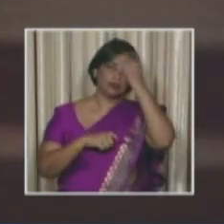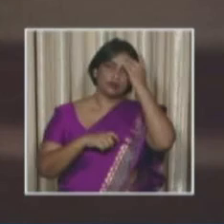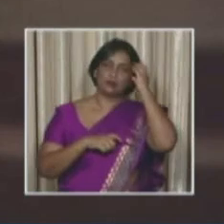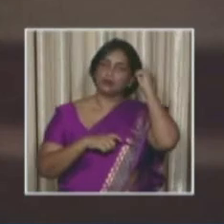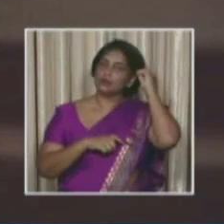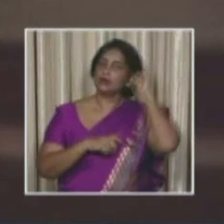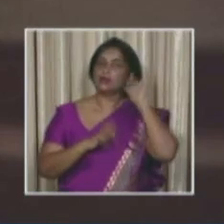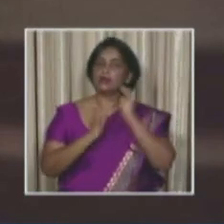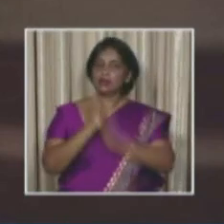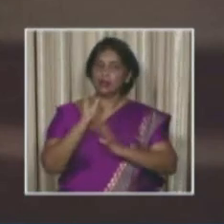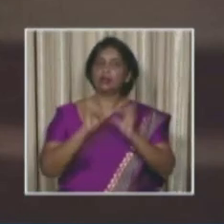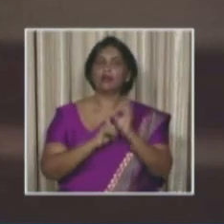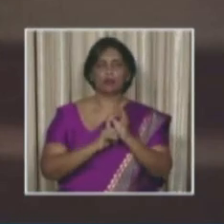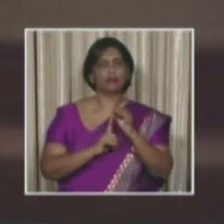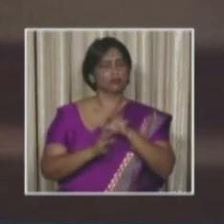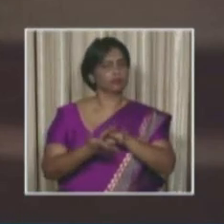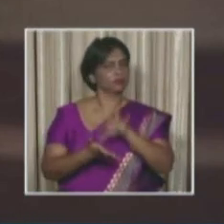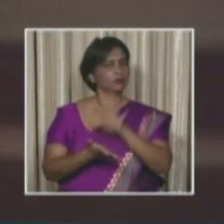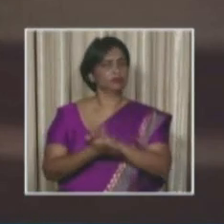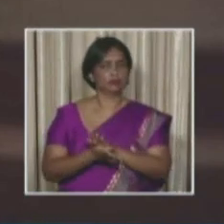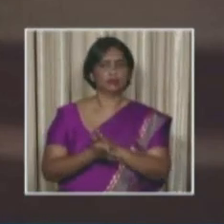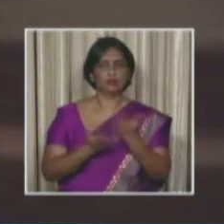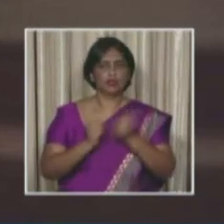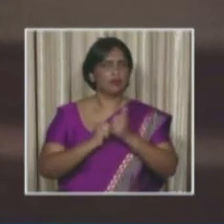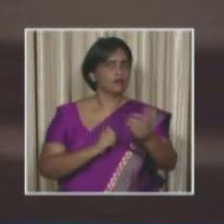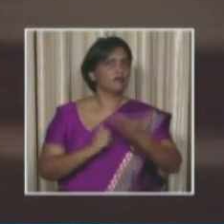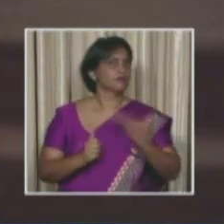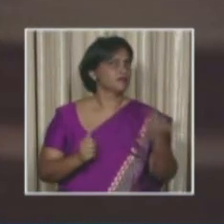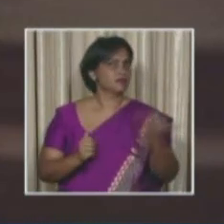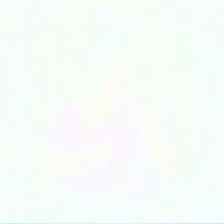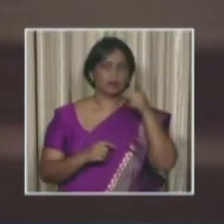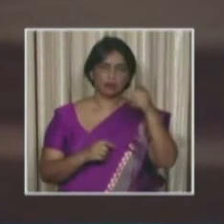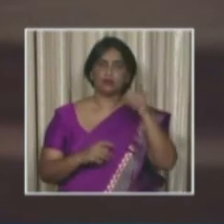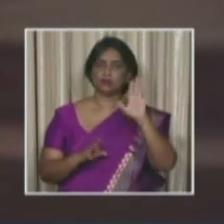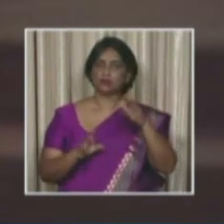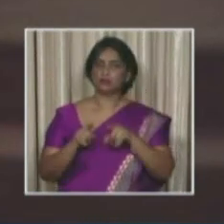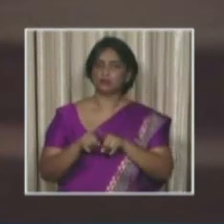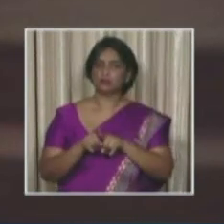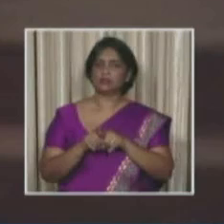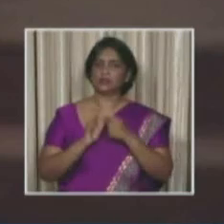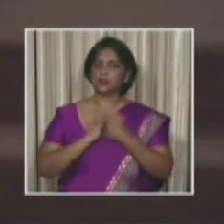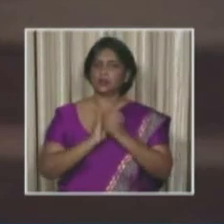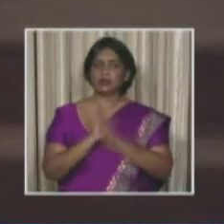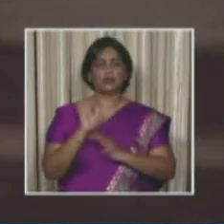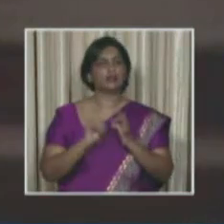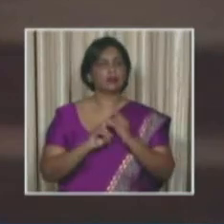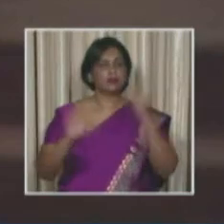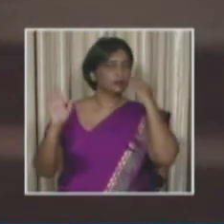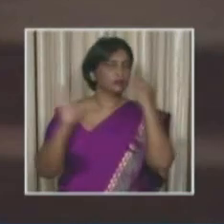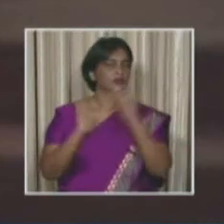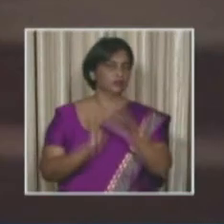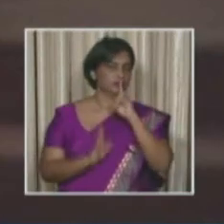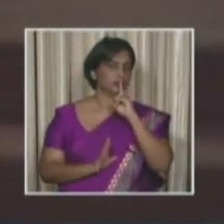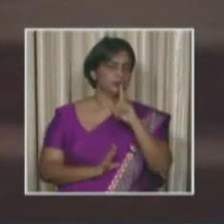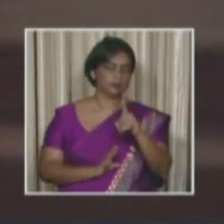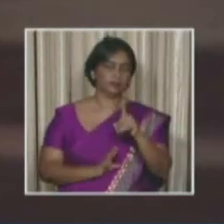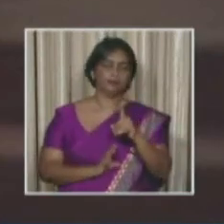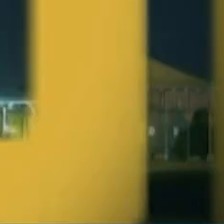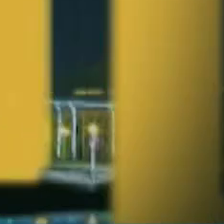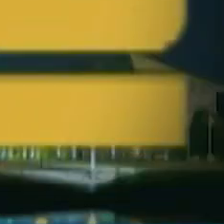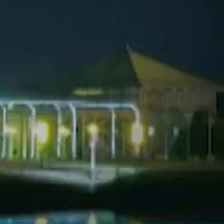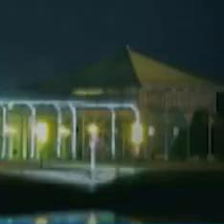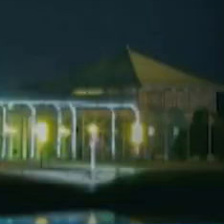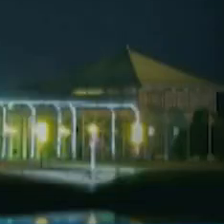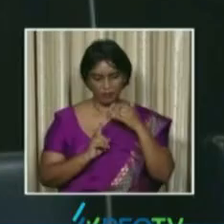ඇමතිවරු යම් යම් තීන්දුව ගන්න ඕනේ. නැත්නම් මේක කරන්න බෑ. මේ පිළිබඳව ඔබතුමා හරහා අරු අමාත්‍යතුමාගේ අවධානය යොමු කරන්න කටයුතු කරන්න කියලා ඉල්ලීමක්